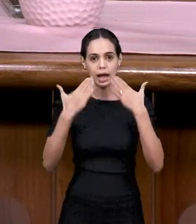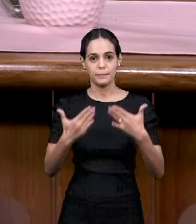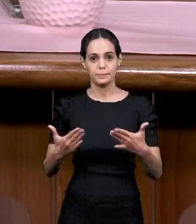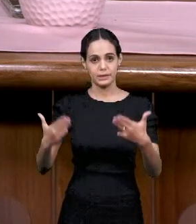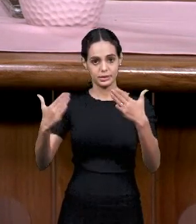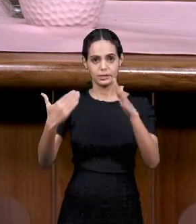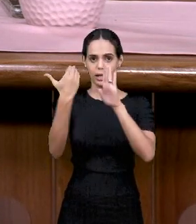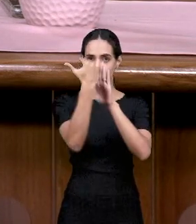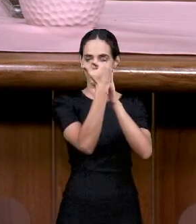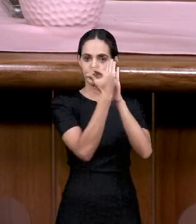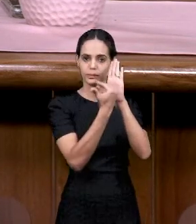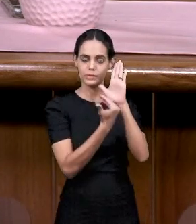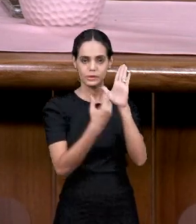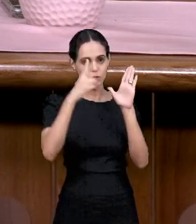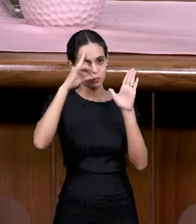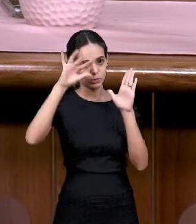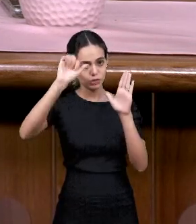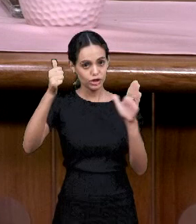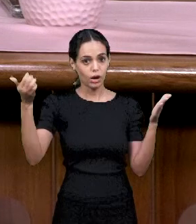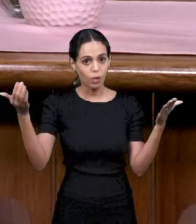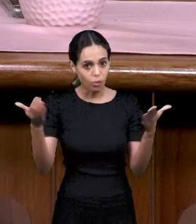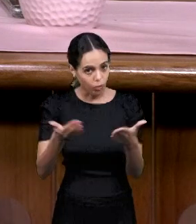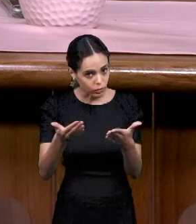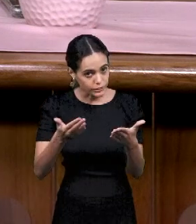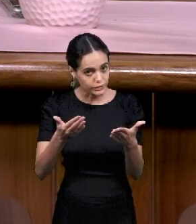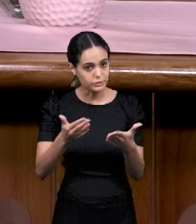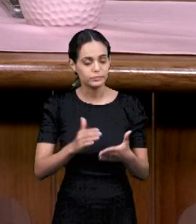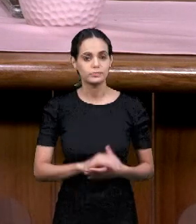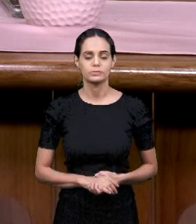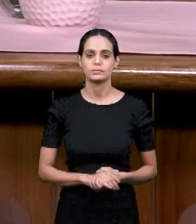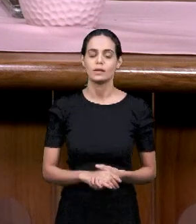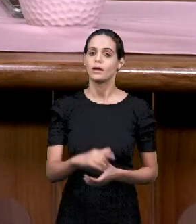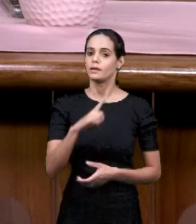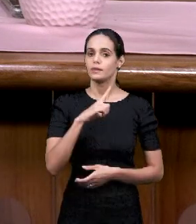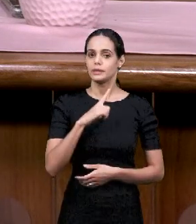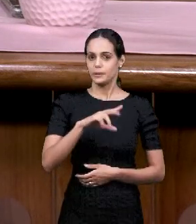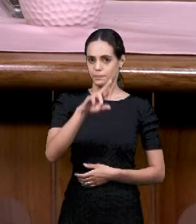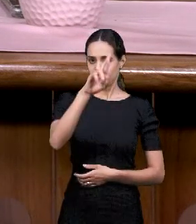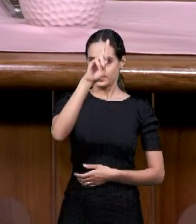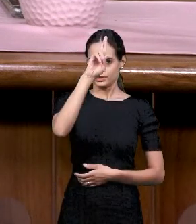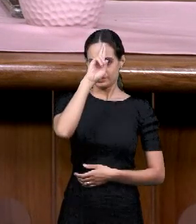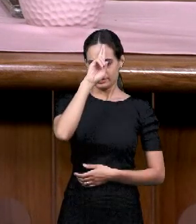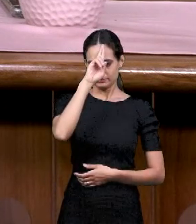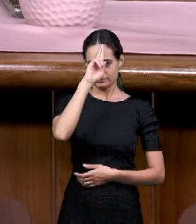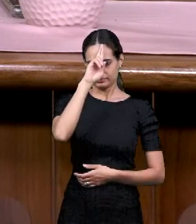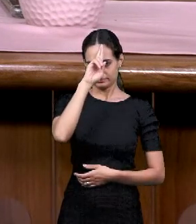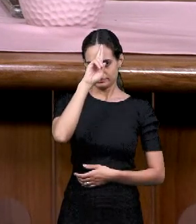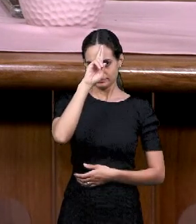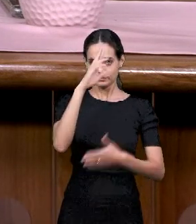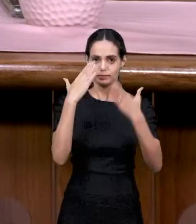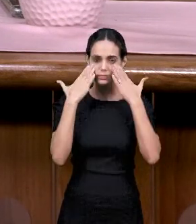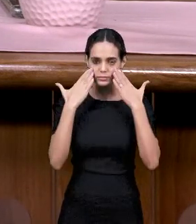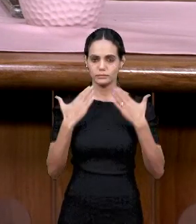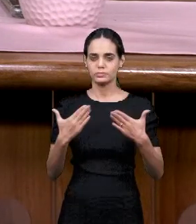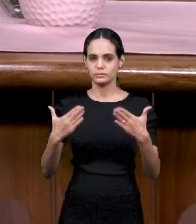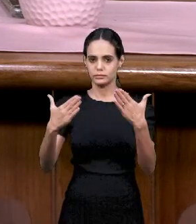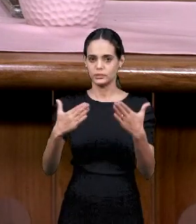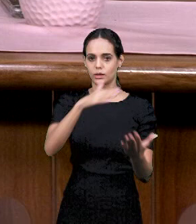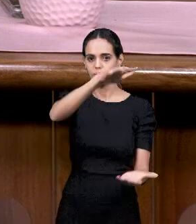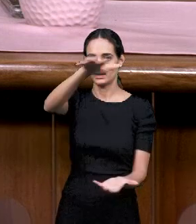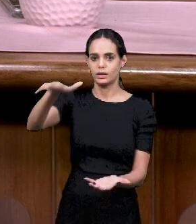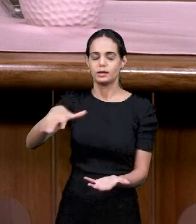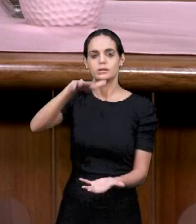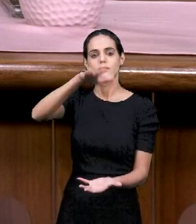présenter programação notre para o dia de programmation hoje. pour Nós teremos aujourd'hui. agora há pouco, Nous allons voir meio-dia às maintenant à 12 midi horas, a au apresentação Brésil la transmissão